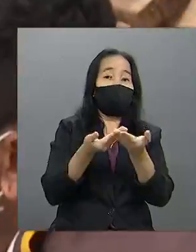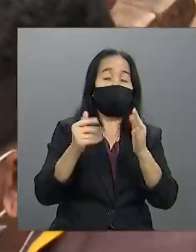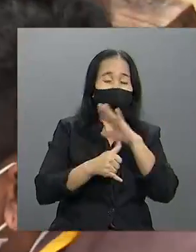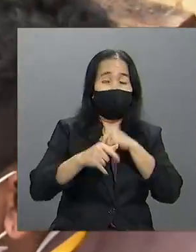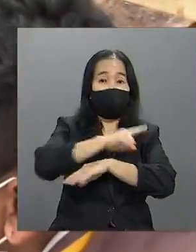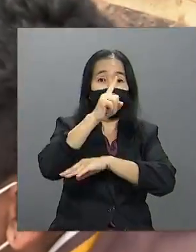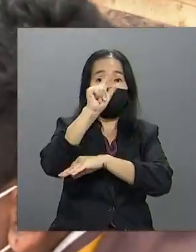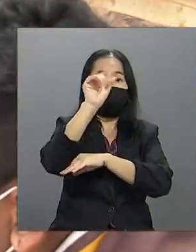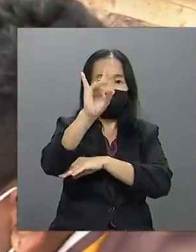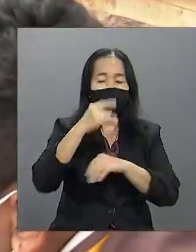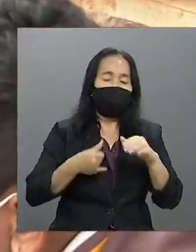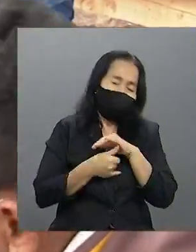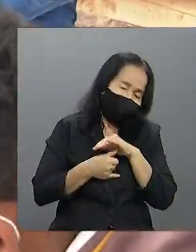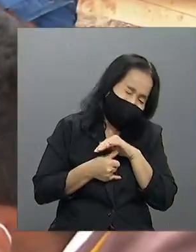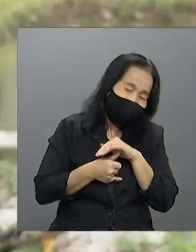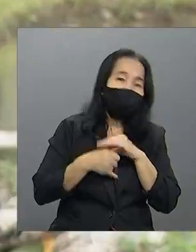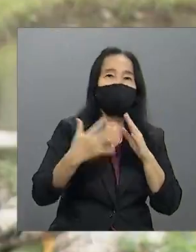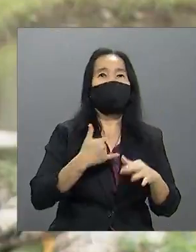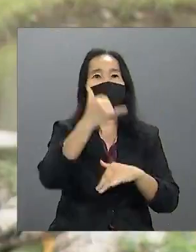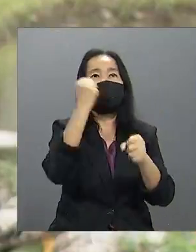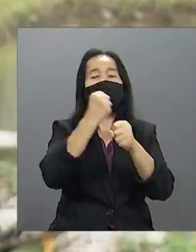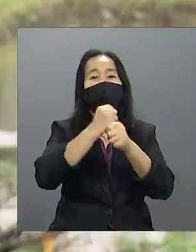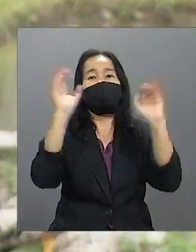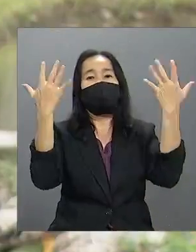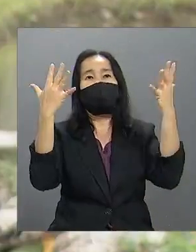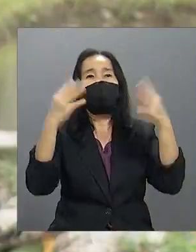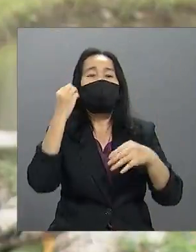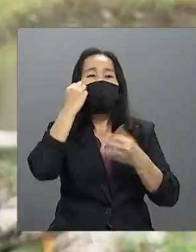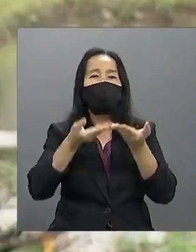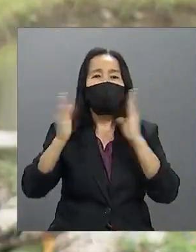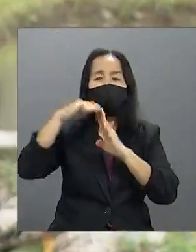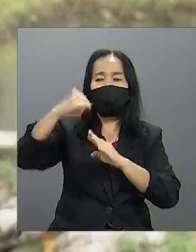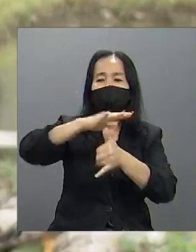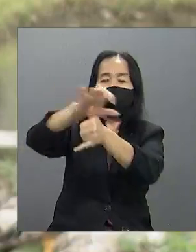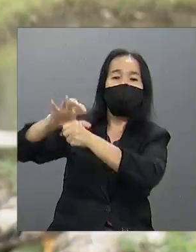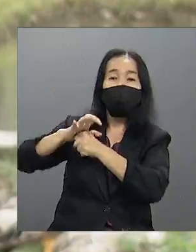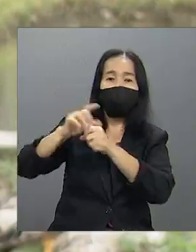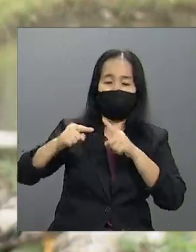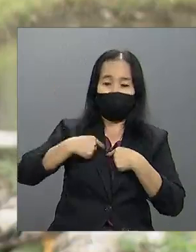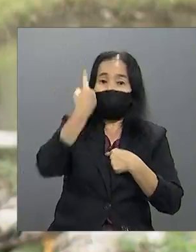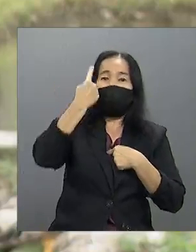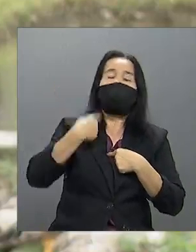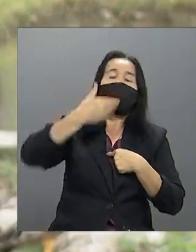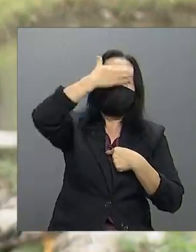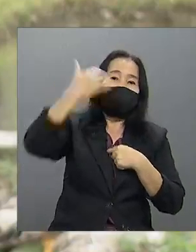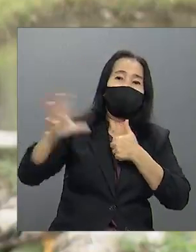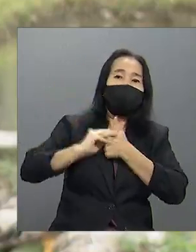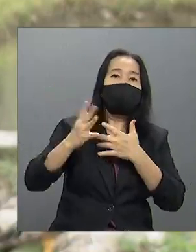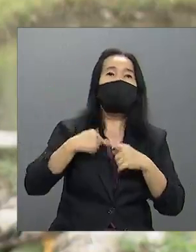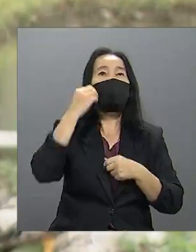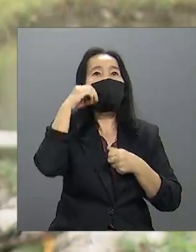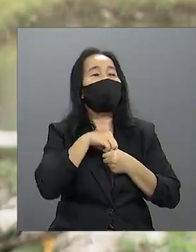ก็คือก็ไม่ได้ออกไปทำงานปกติพอได้มาทำตรงนี้ก็คือก็ดีกว่าอยู่บ้านเฉยๆครับแล้ว